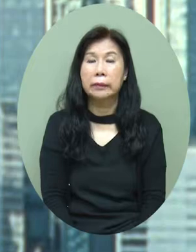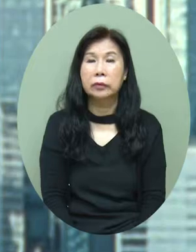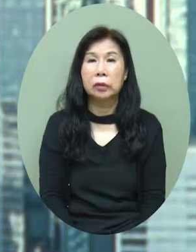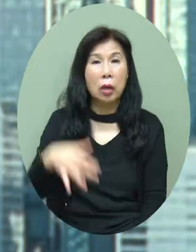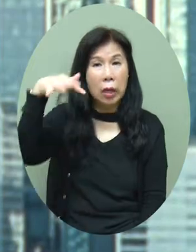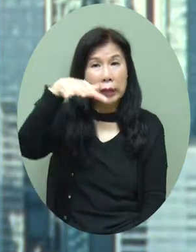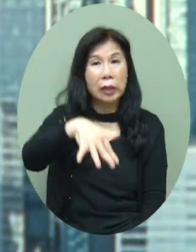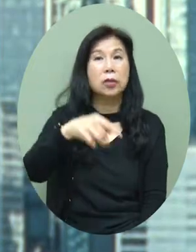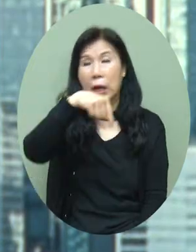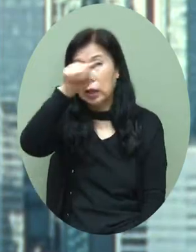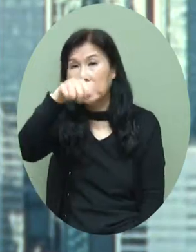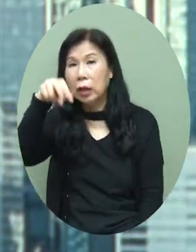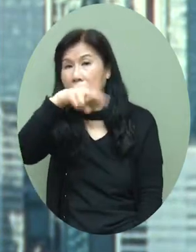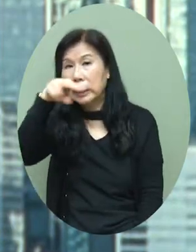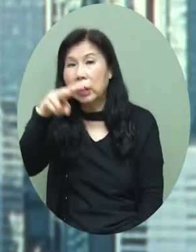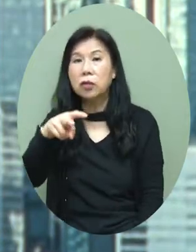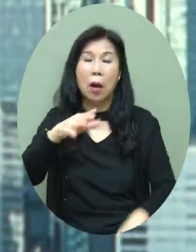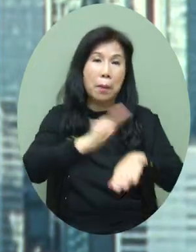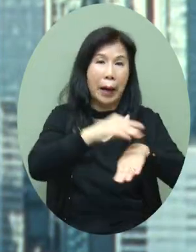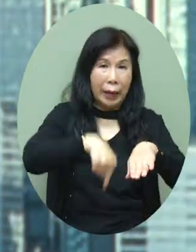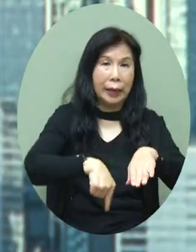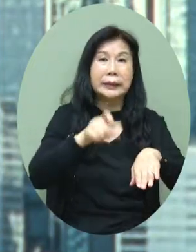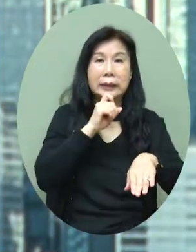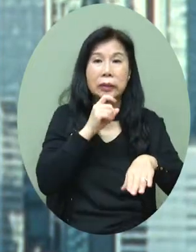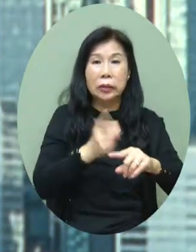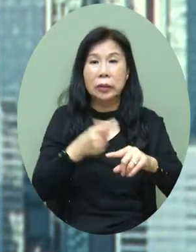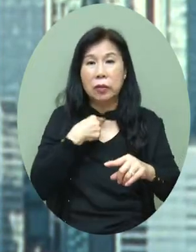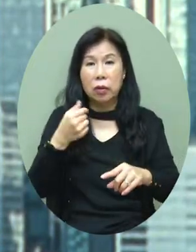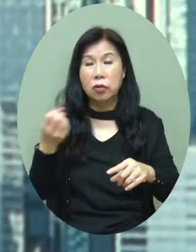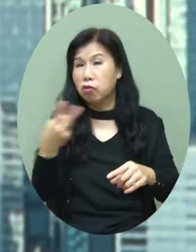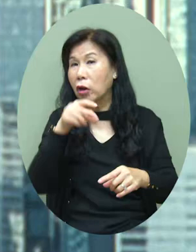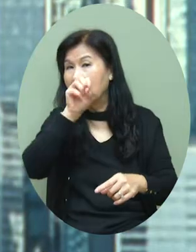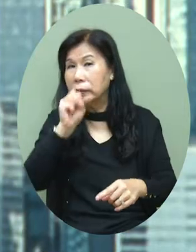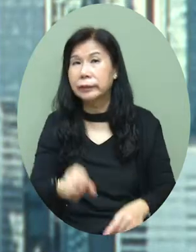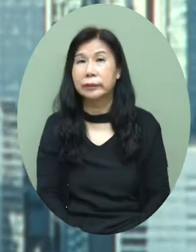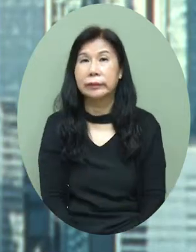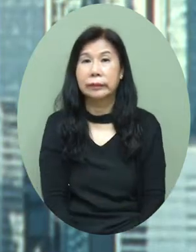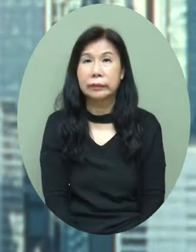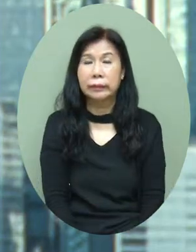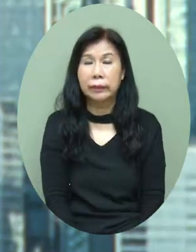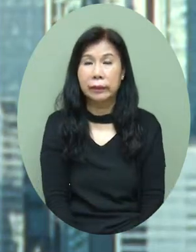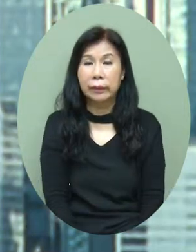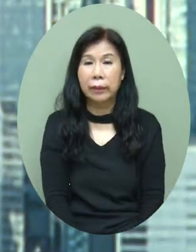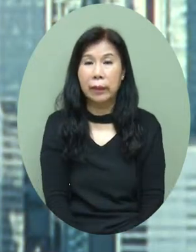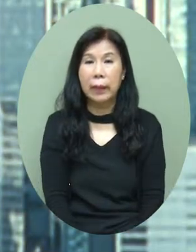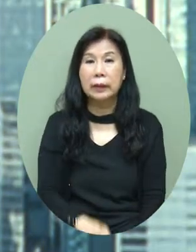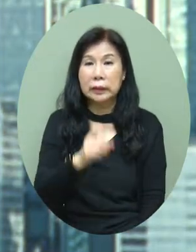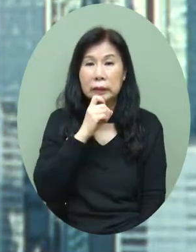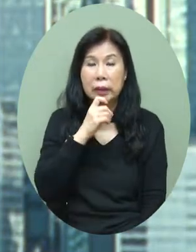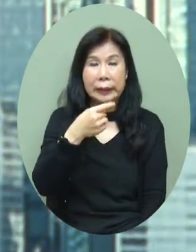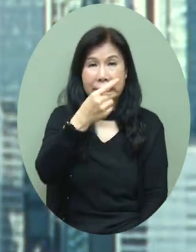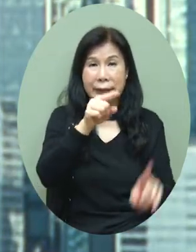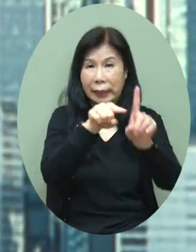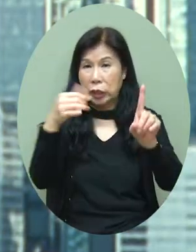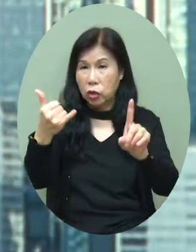趨勢調查嘅淨指標咧，我都需要真係再三強調咧，呢個係我哋6個要考慮嘅因素